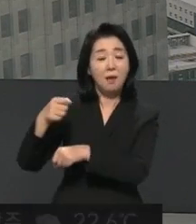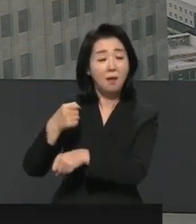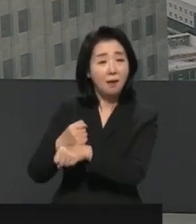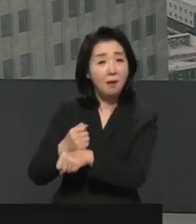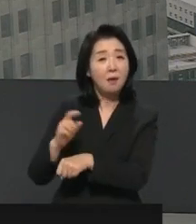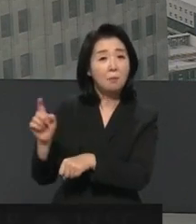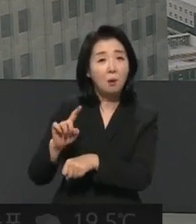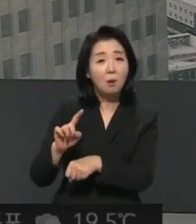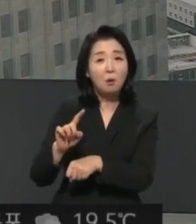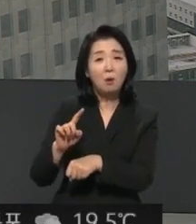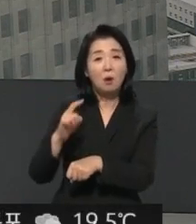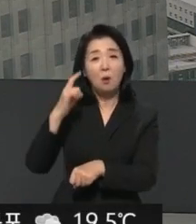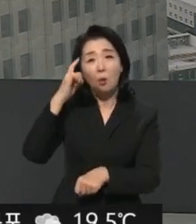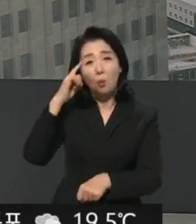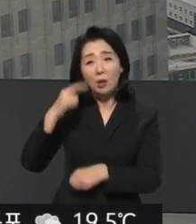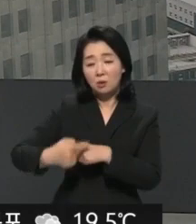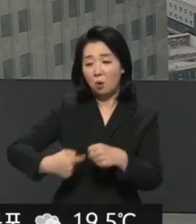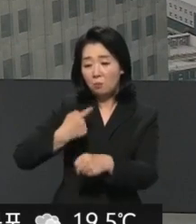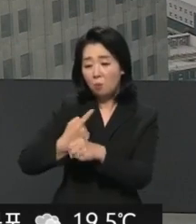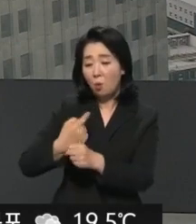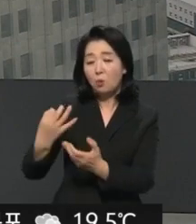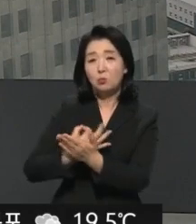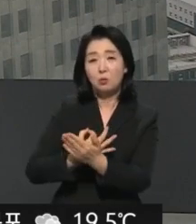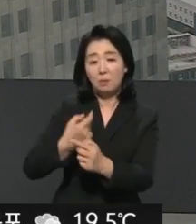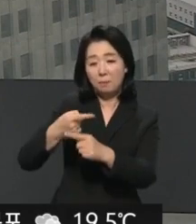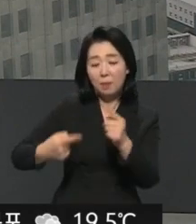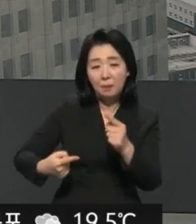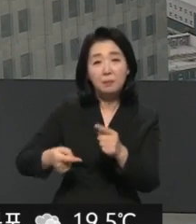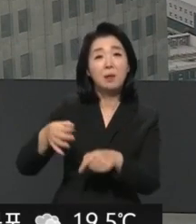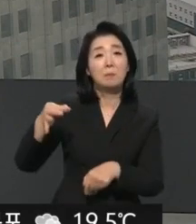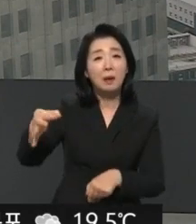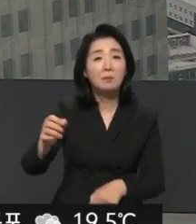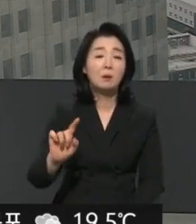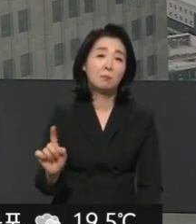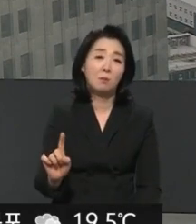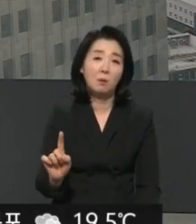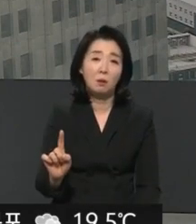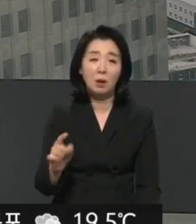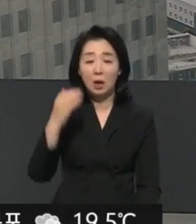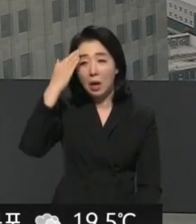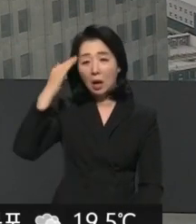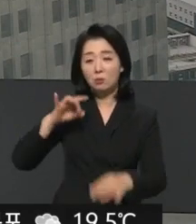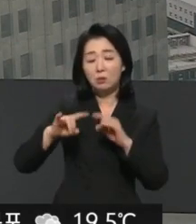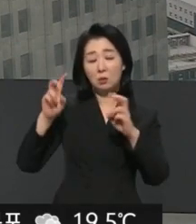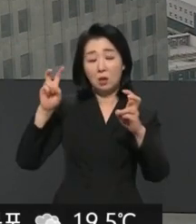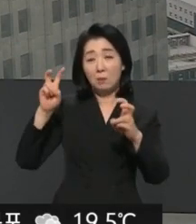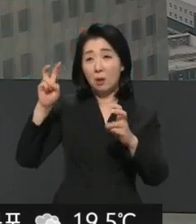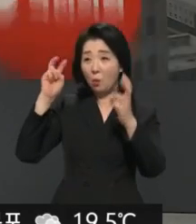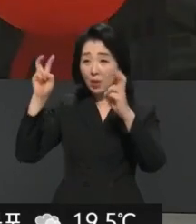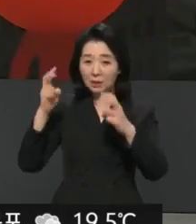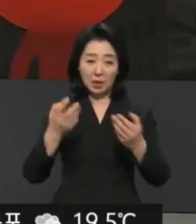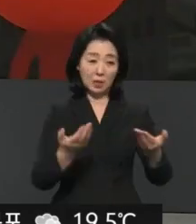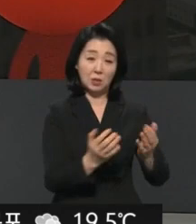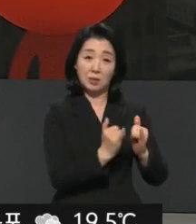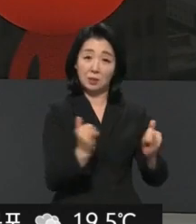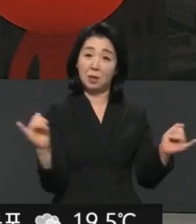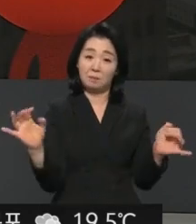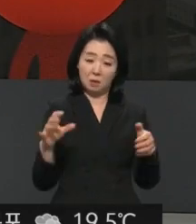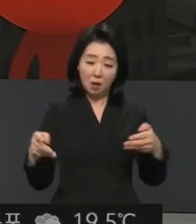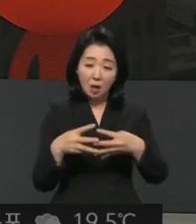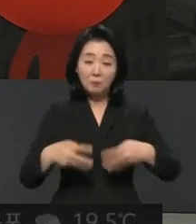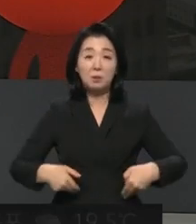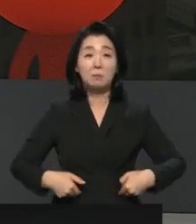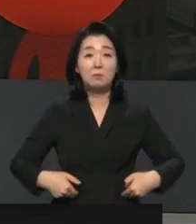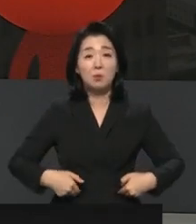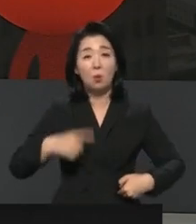여당에서 요구한 전직원 임금 동결에 미치지 못합니다. 한전에서는 노사 합의가 필요하다는 입장인데요. 거기에 핵심 자산